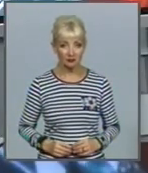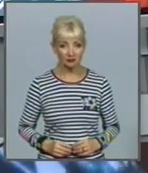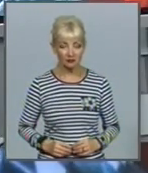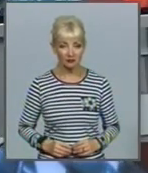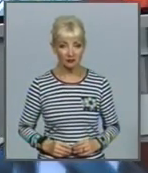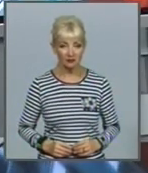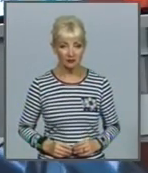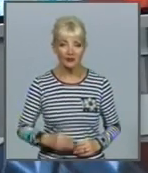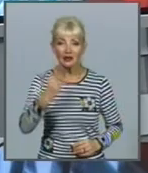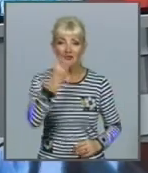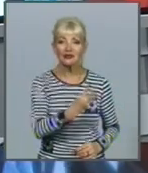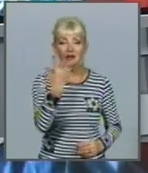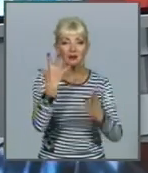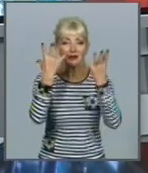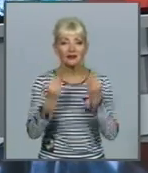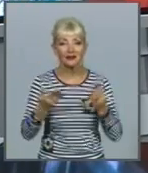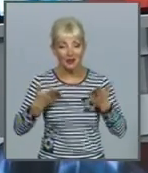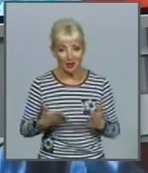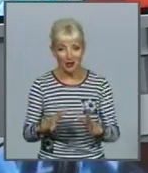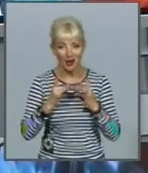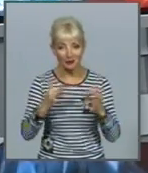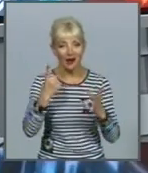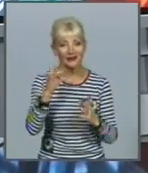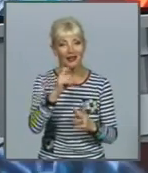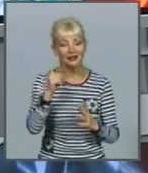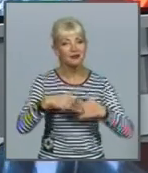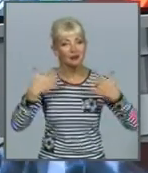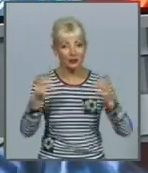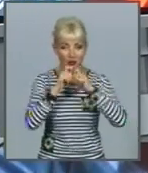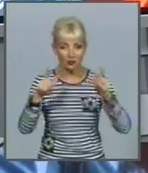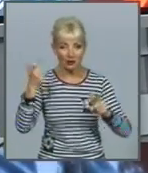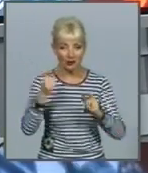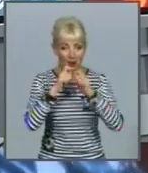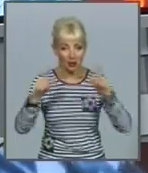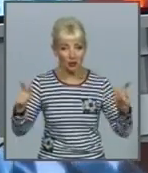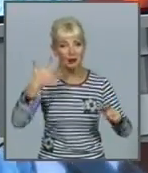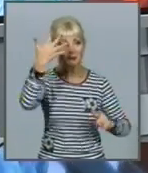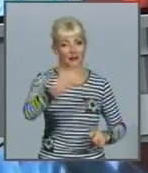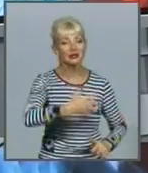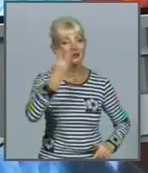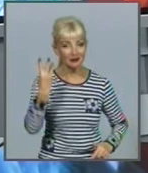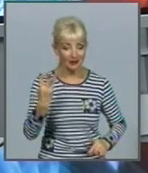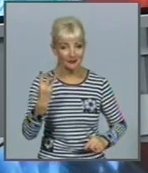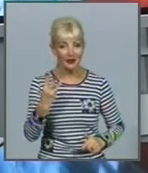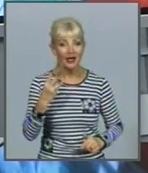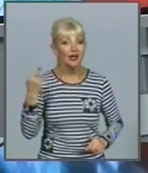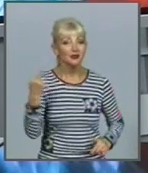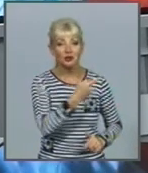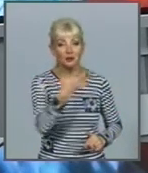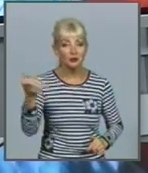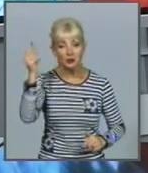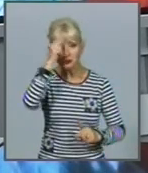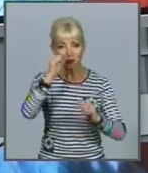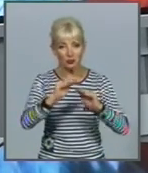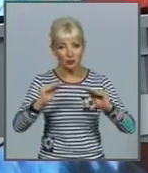35-й день народження відзначає одна з найбільших шкіл Харкова – школа номер 53. 1500 учнів, згуртований творчий